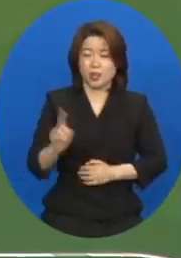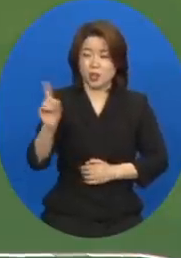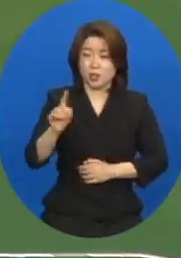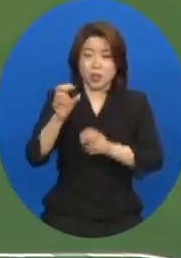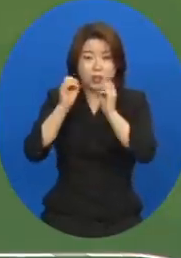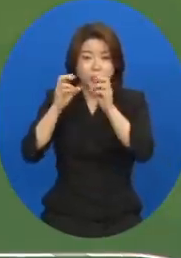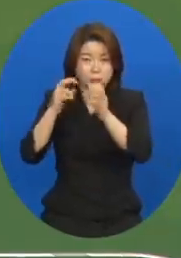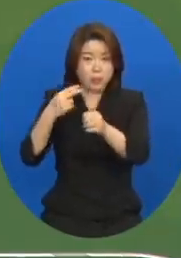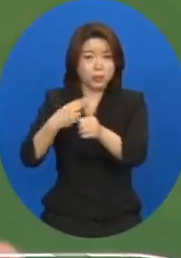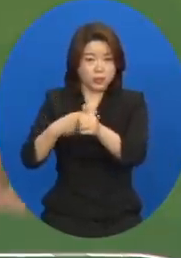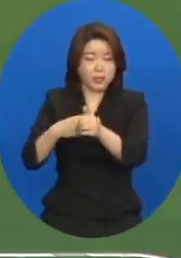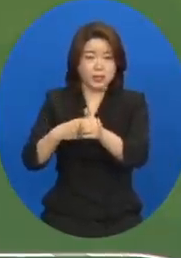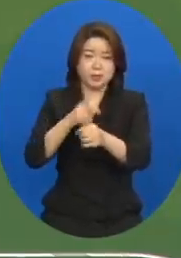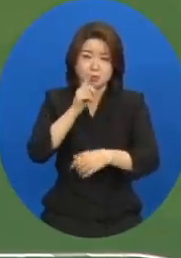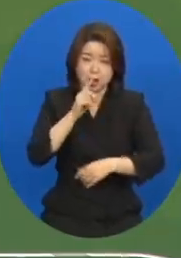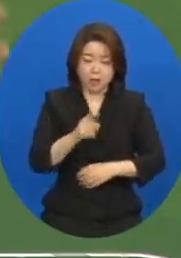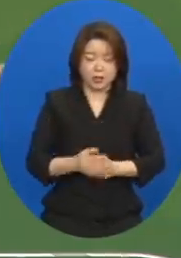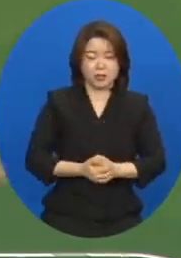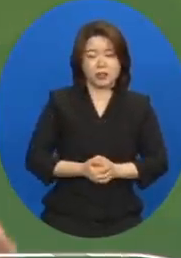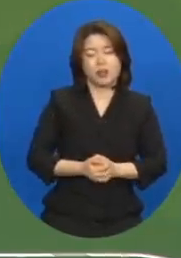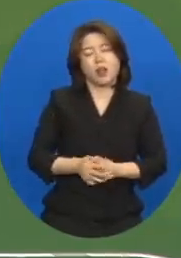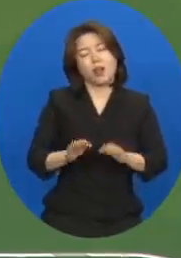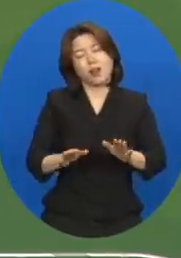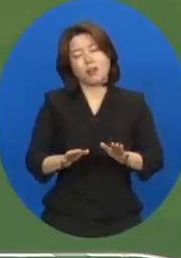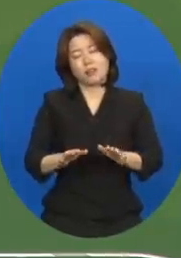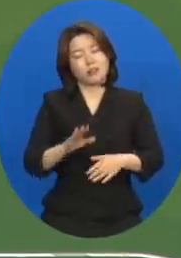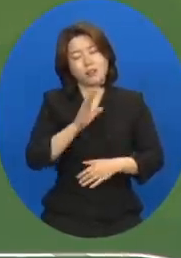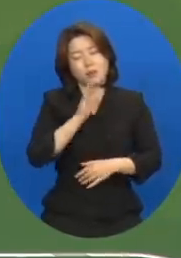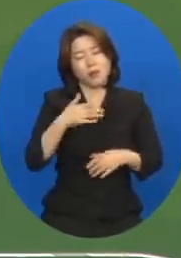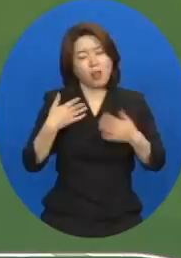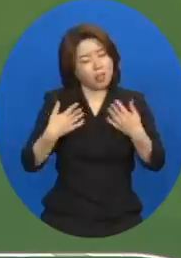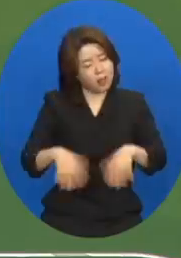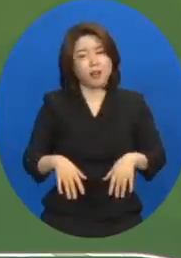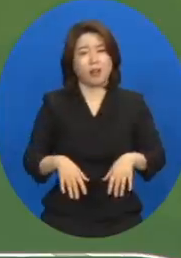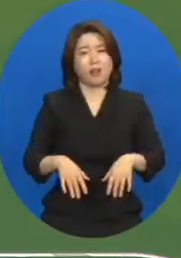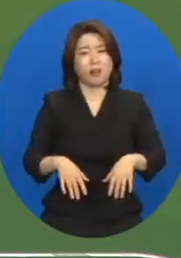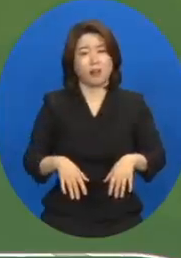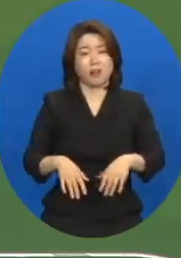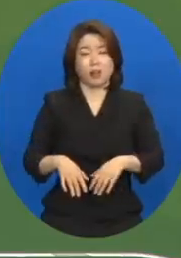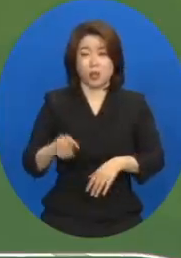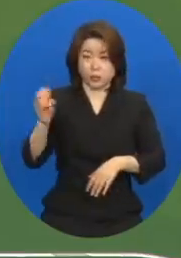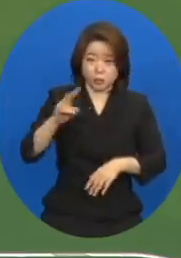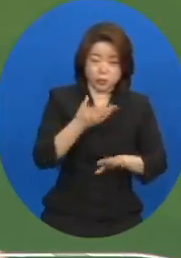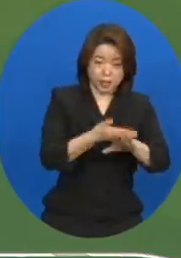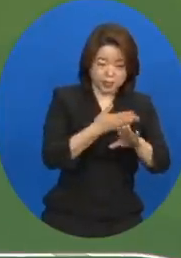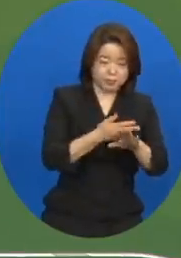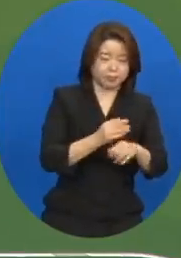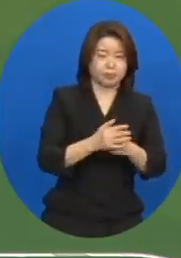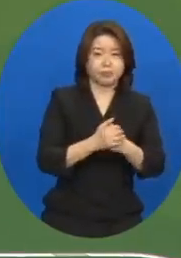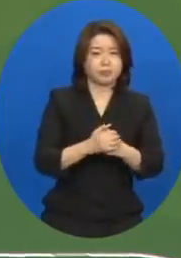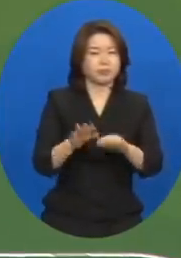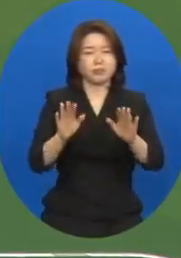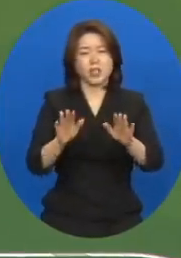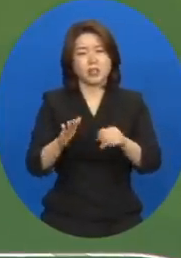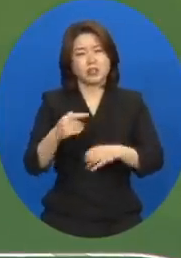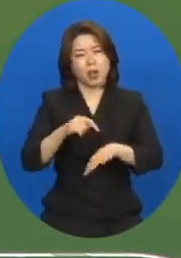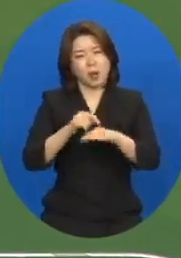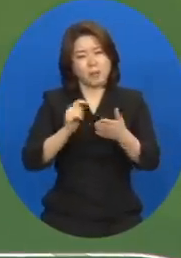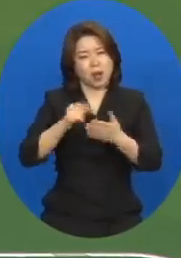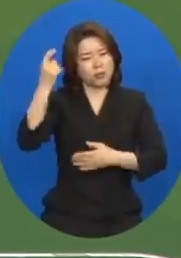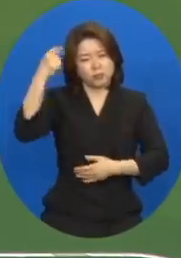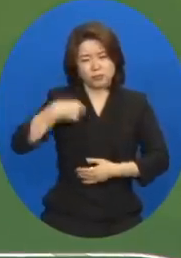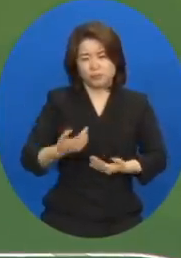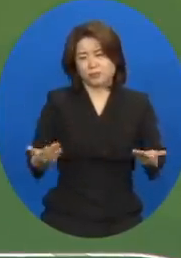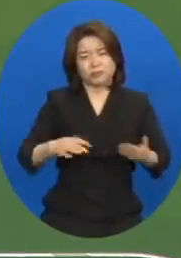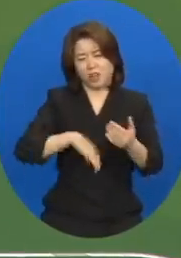선교사님이 아 이제는 너무 지쳤다는 거예요. 어느 선교사님은 이제는 별로 마음에 느껴지는